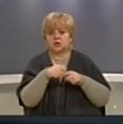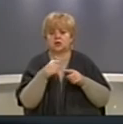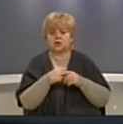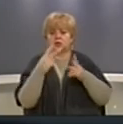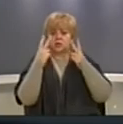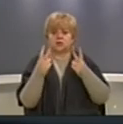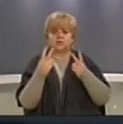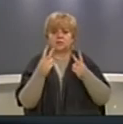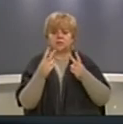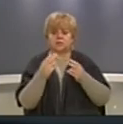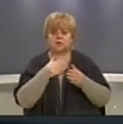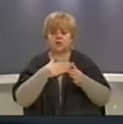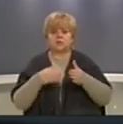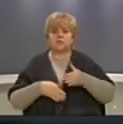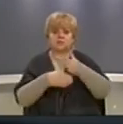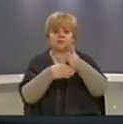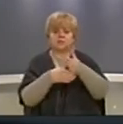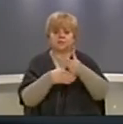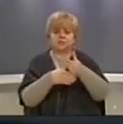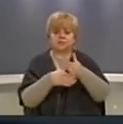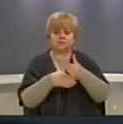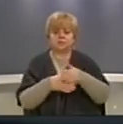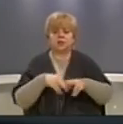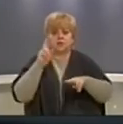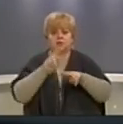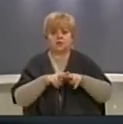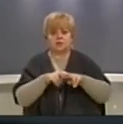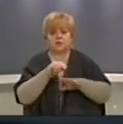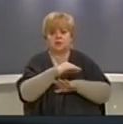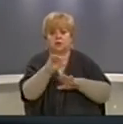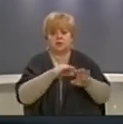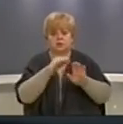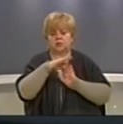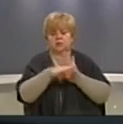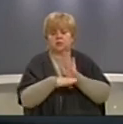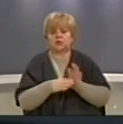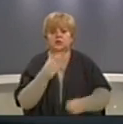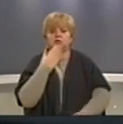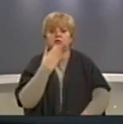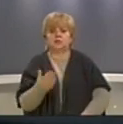rëndësishme, unë përkrah në parim miratimin e këtij projekt ligji. Ju falenderoj.